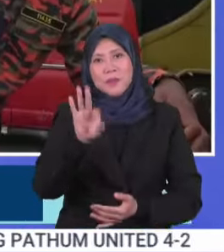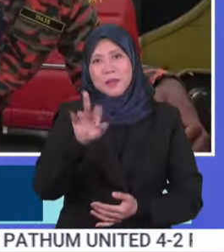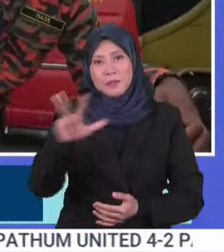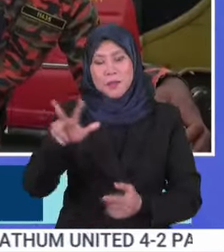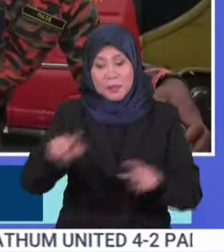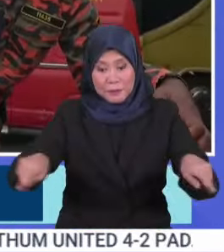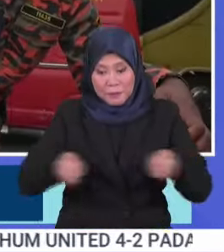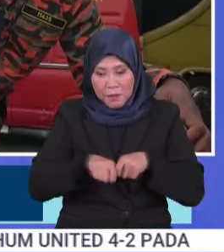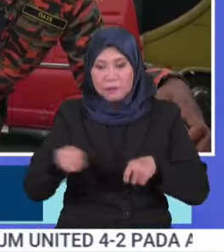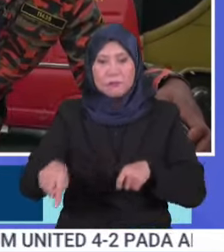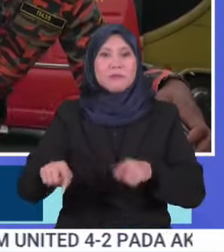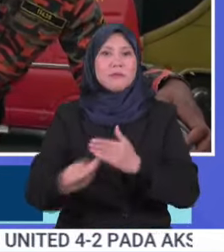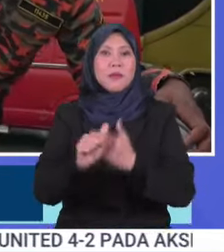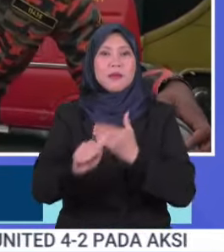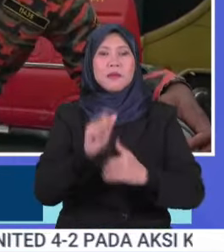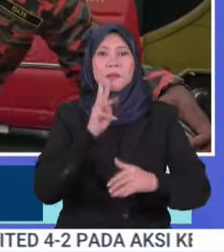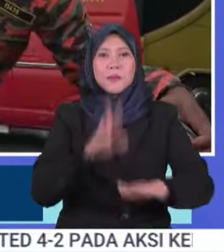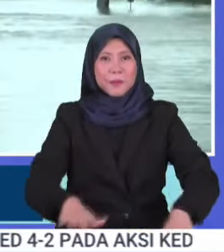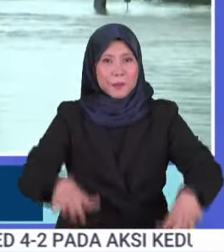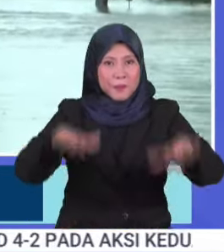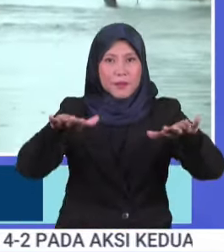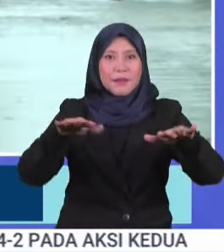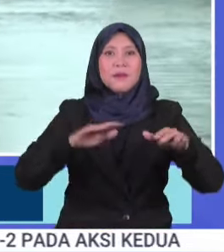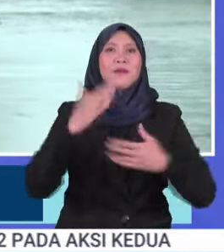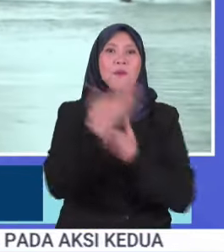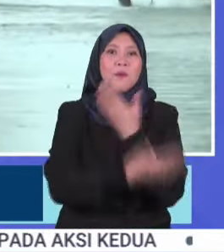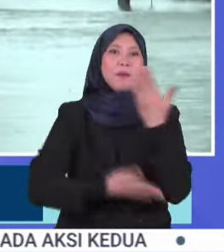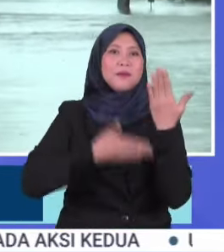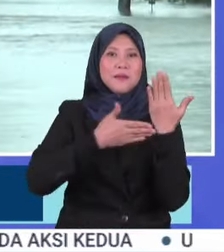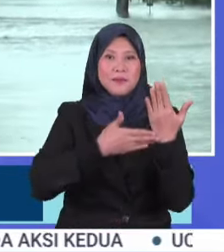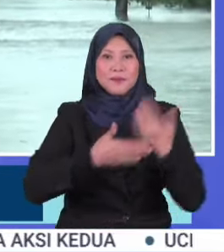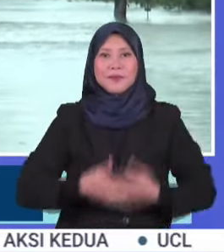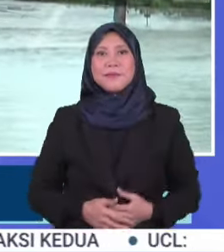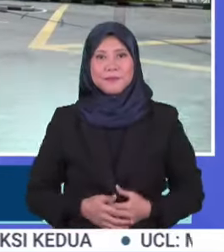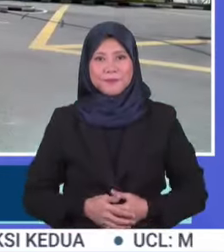4,795 lokasi berisiko banjir telah dikenal pasti di seluruh negara.